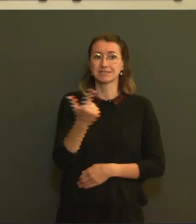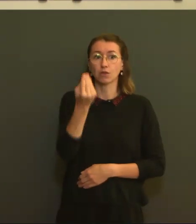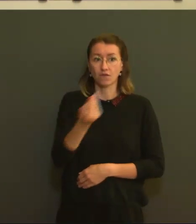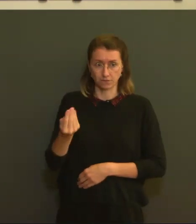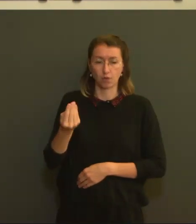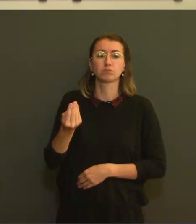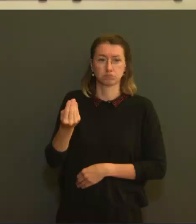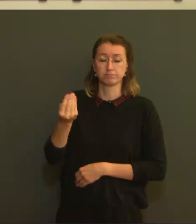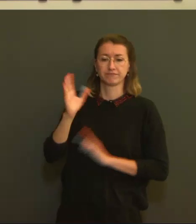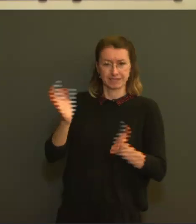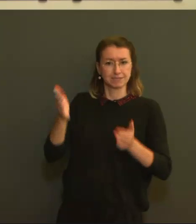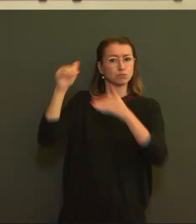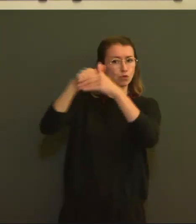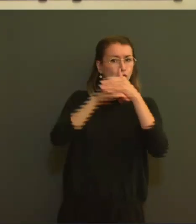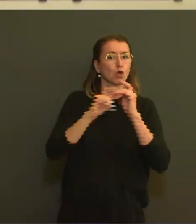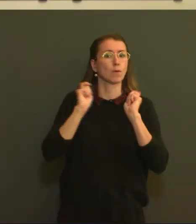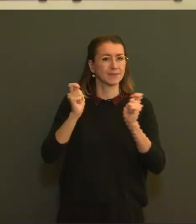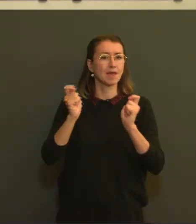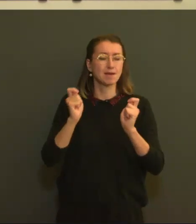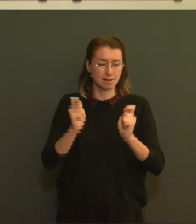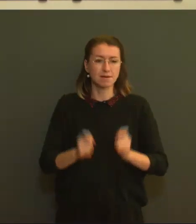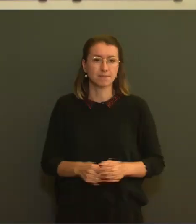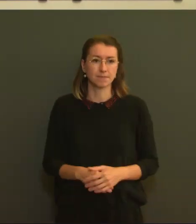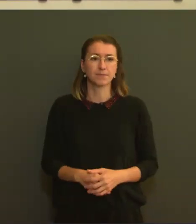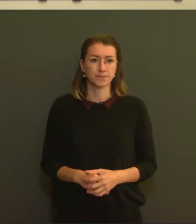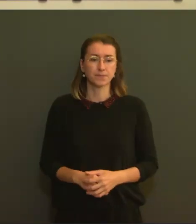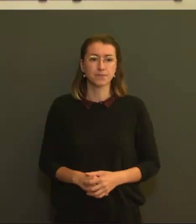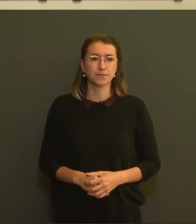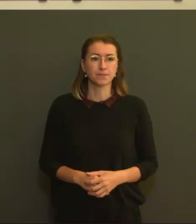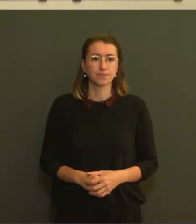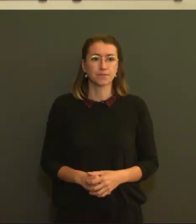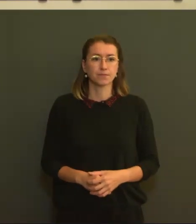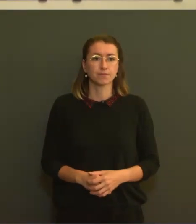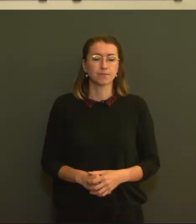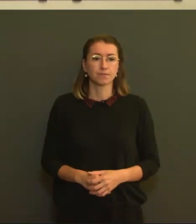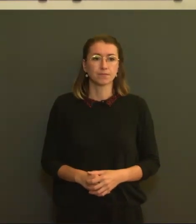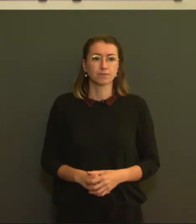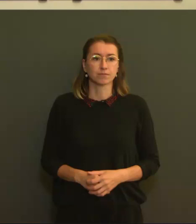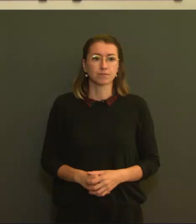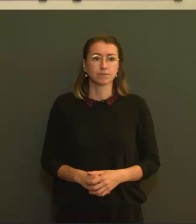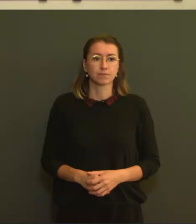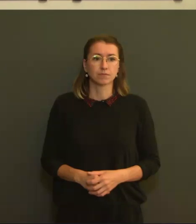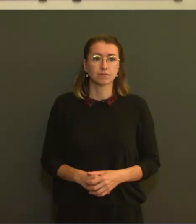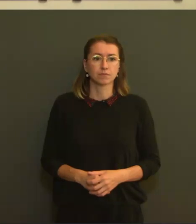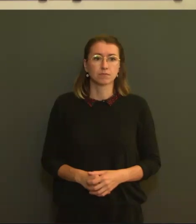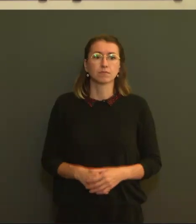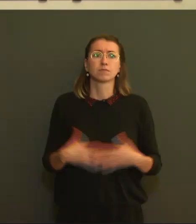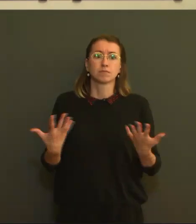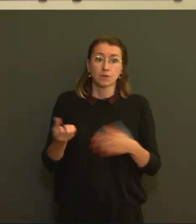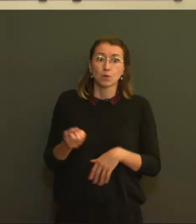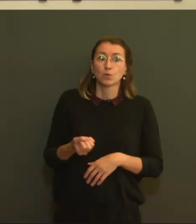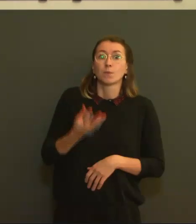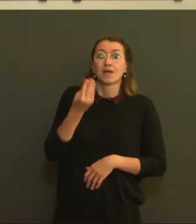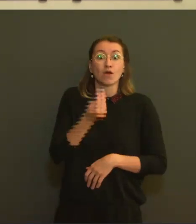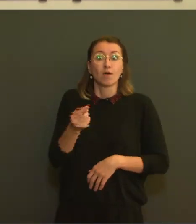du nombre total d'enfants détectés positifs. C'est faible si on compare au nombre d'adultes qui sont hospitalisés, où on